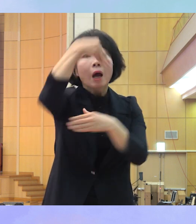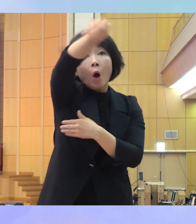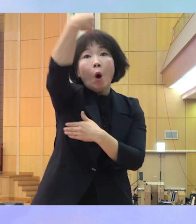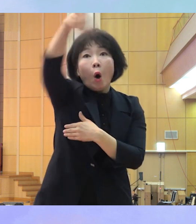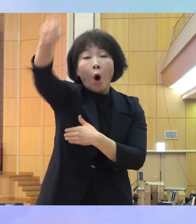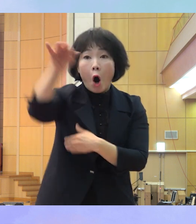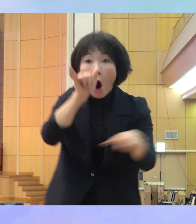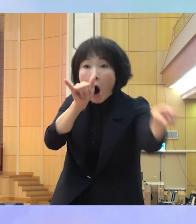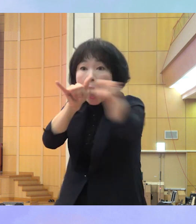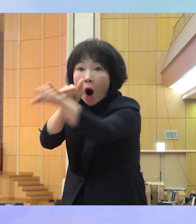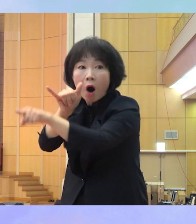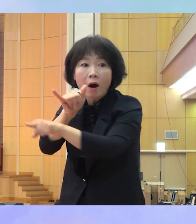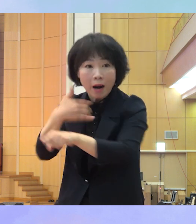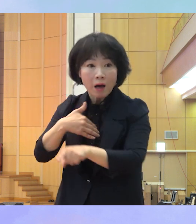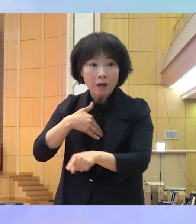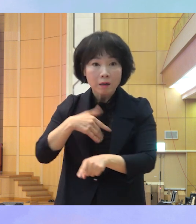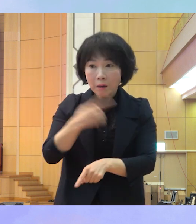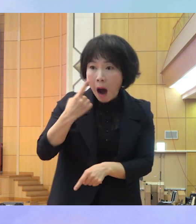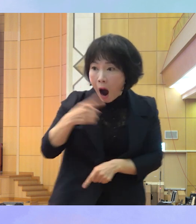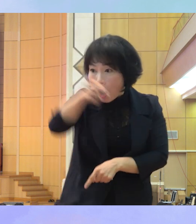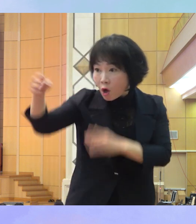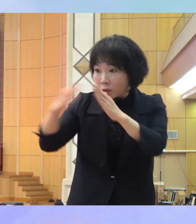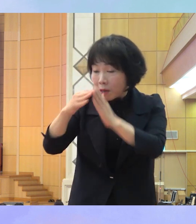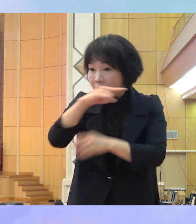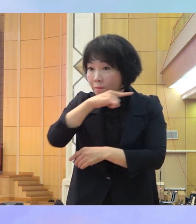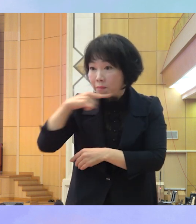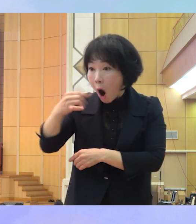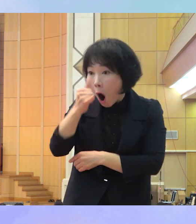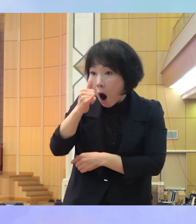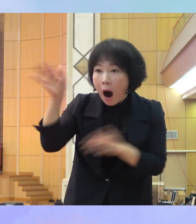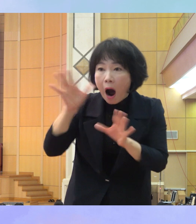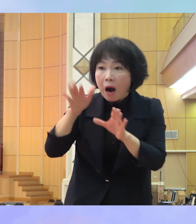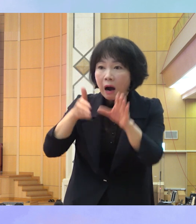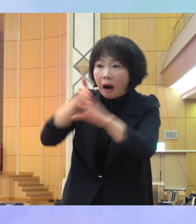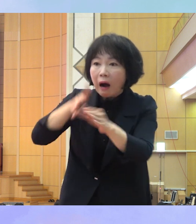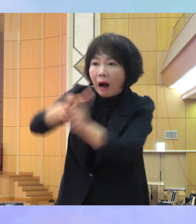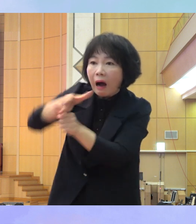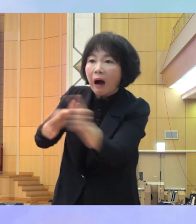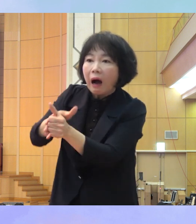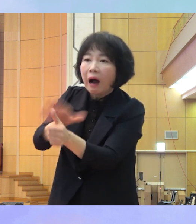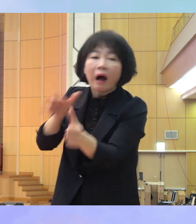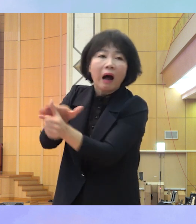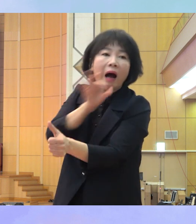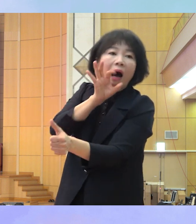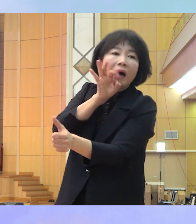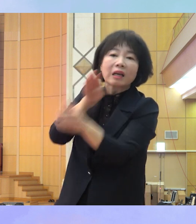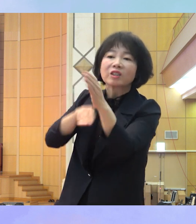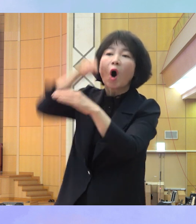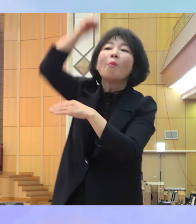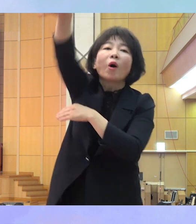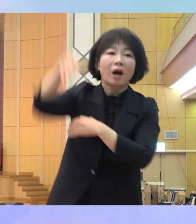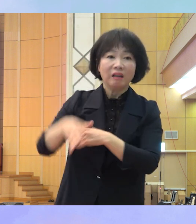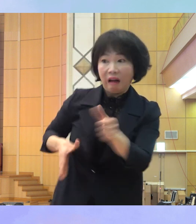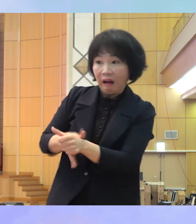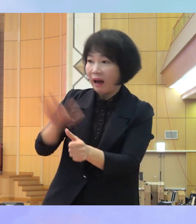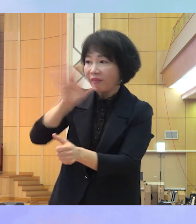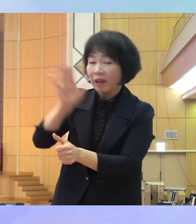그 문을 넘어가지, 그 문을 통과해서 그 집에 침입하지 않는다는